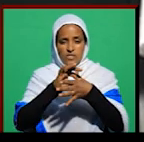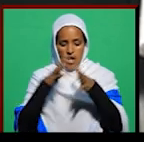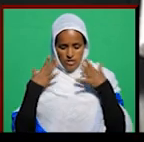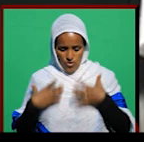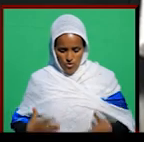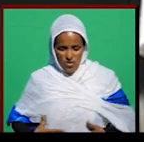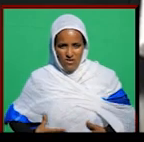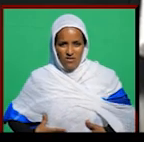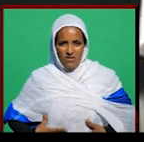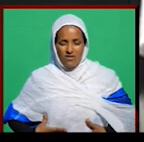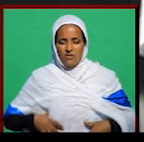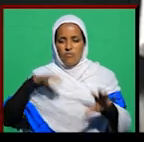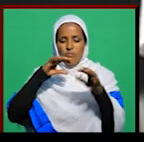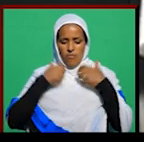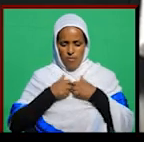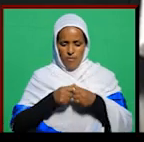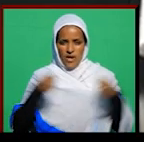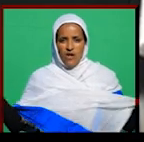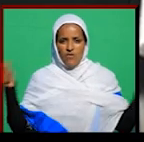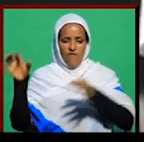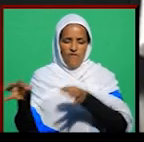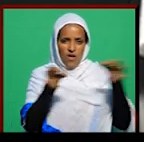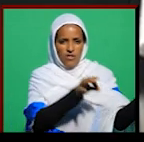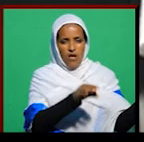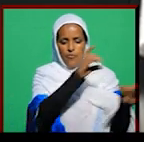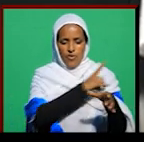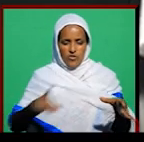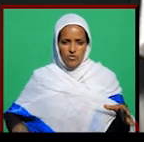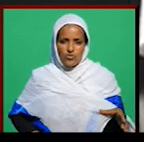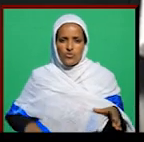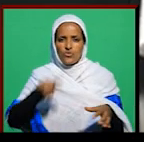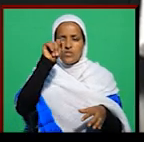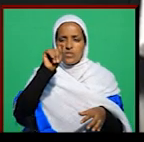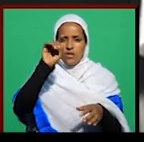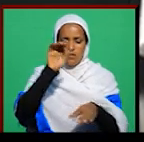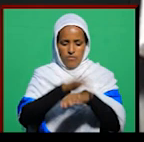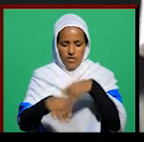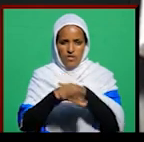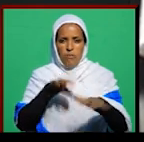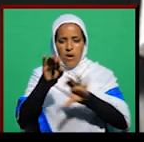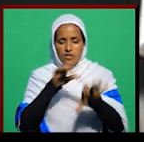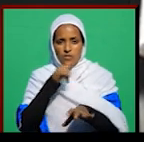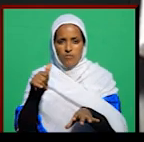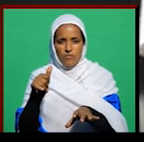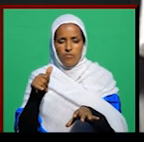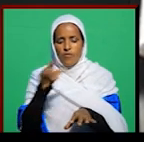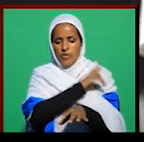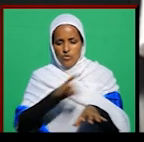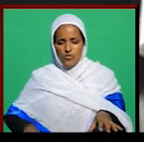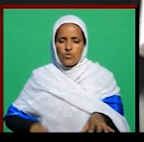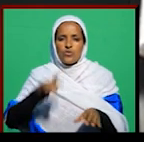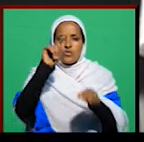የስጋን ሰውነት በመገፈፍ ፈንታ በክርስቶስ መገዘር ተገዘራችሁ ይላል። በእጅ ባልተደረገ በክርስቶስ